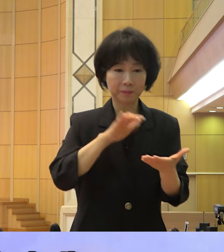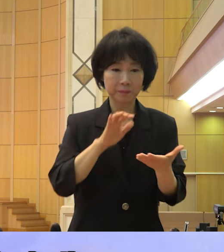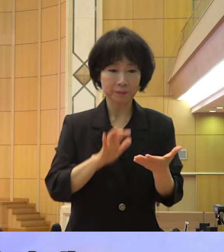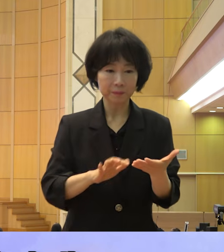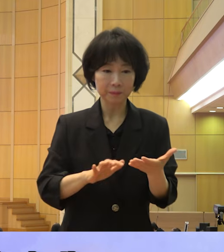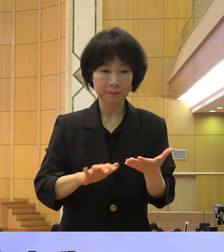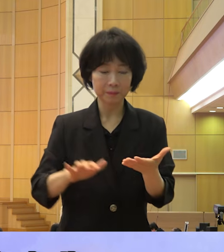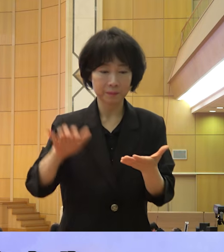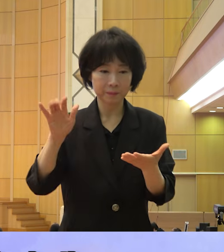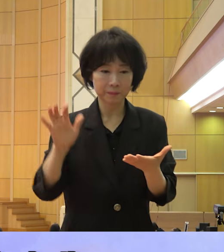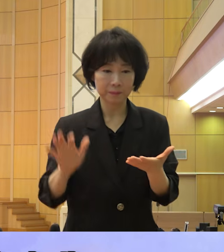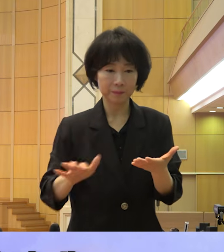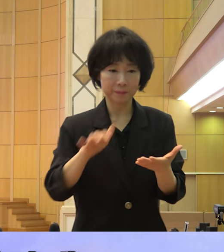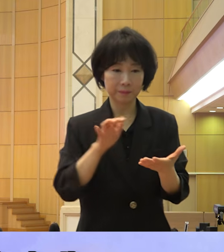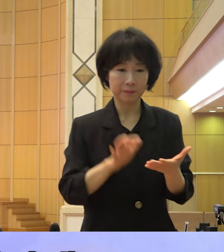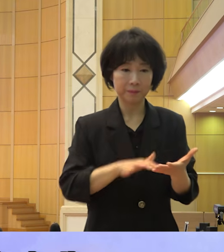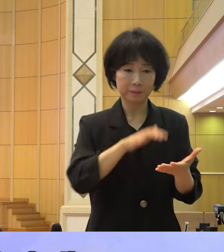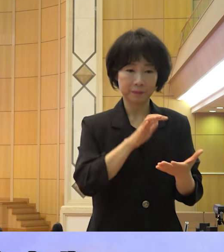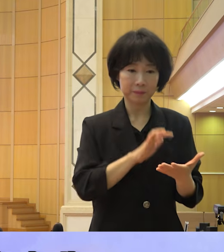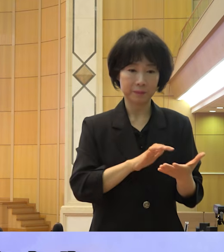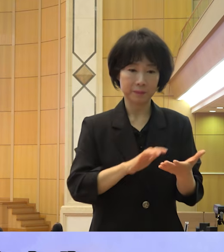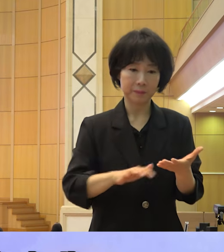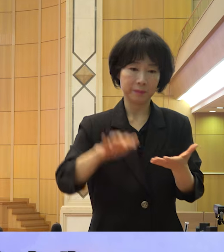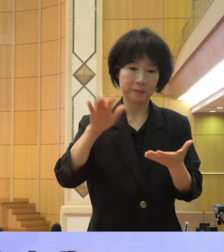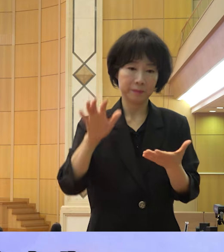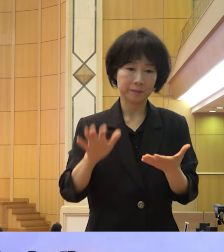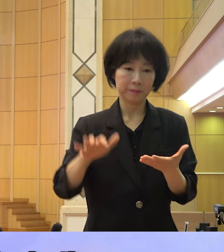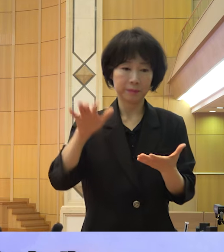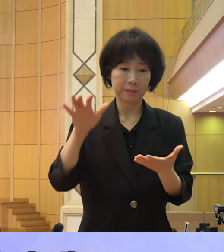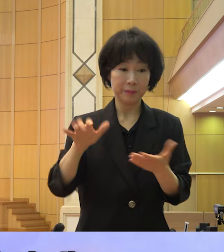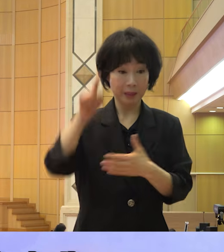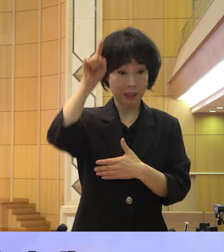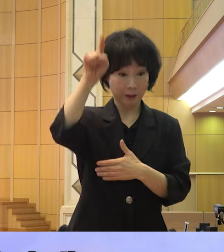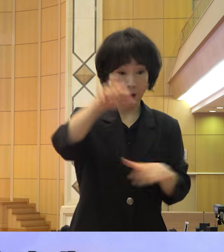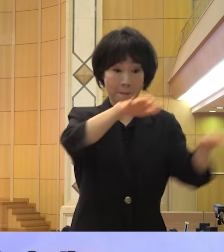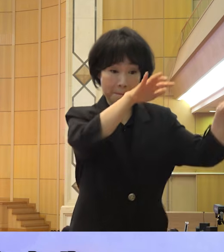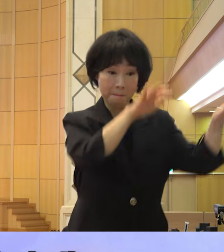처음부터 찬양합니다. 저 바다보다도